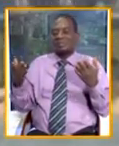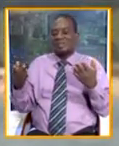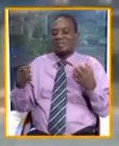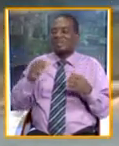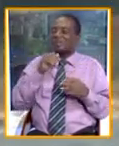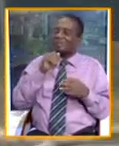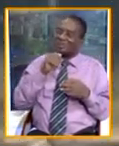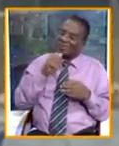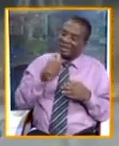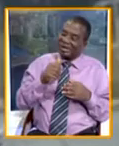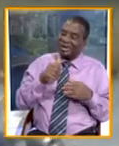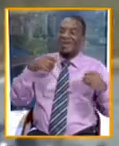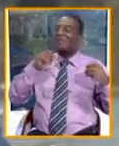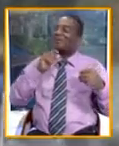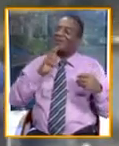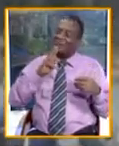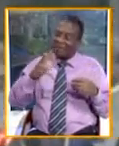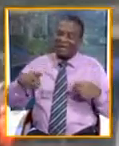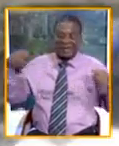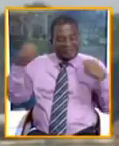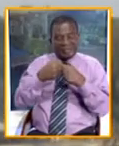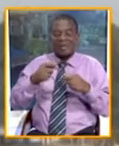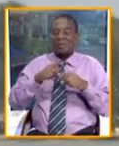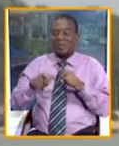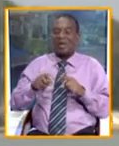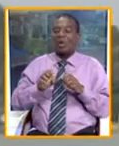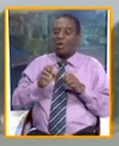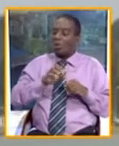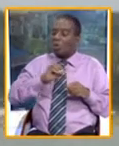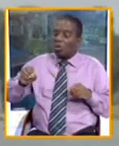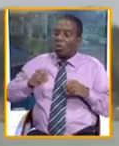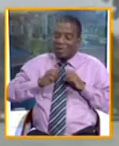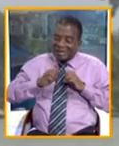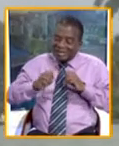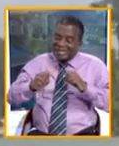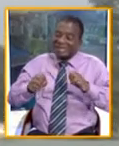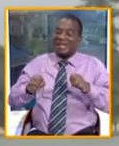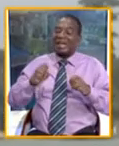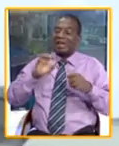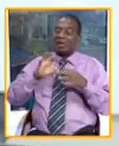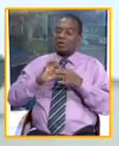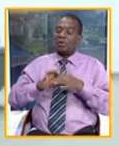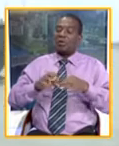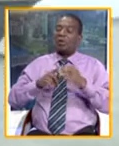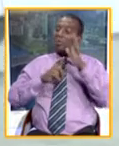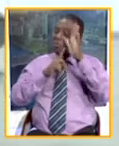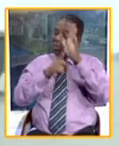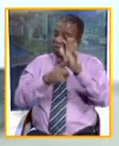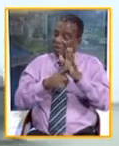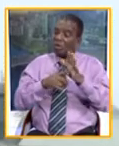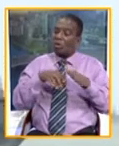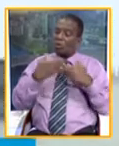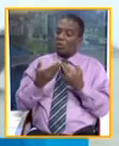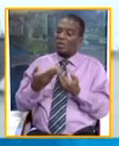plan Polumar, plan d'urgence de lutte contre les pollutions accidentelles en mer, en lagune et dans les zones